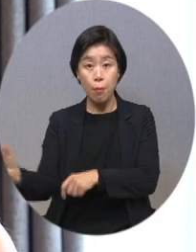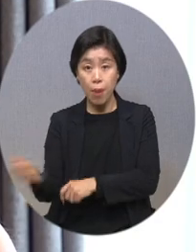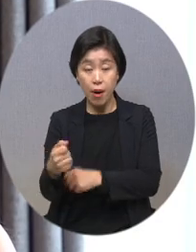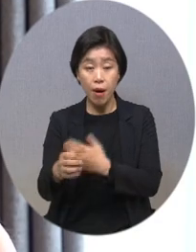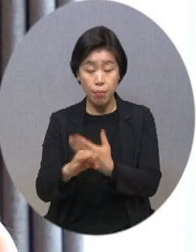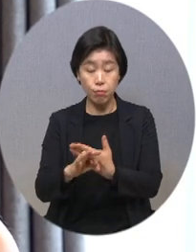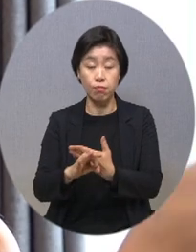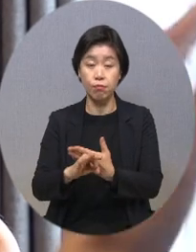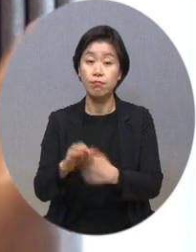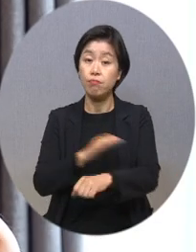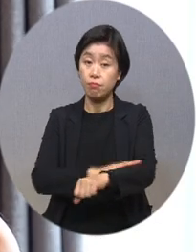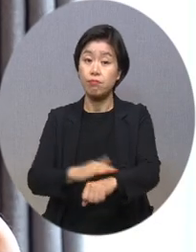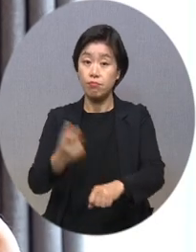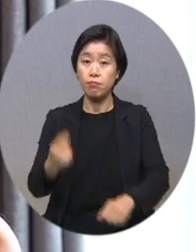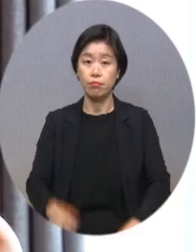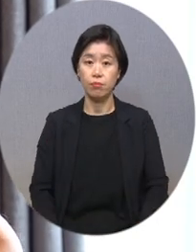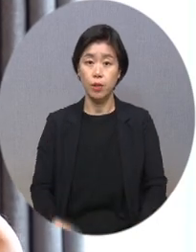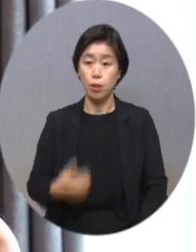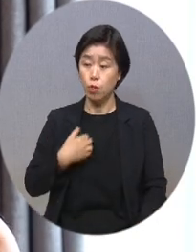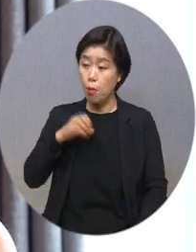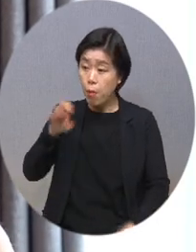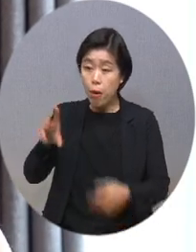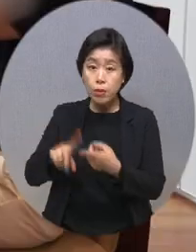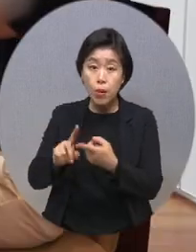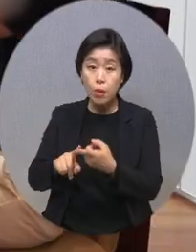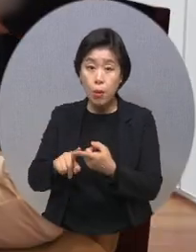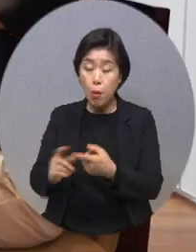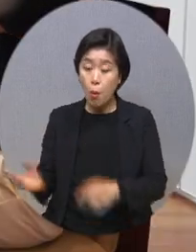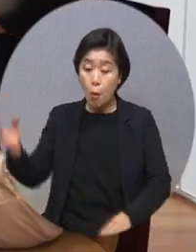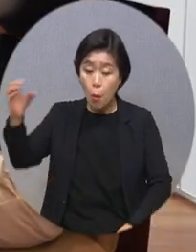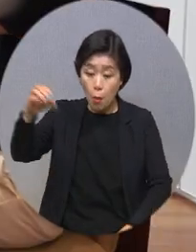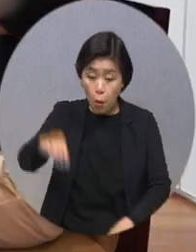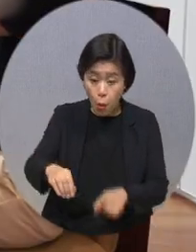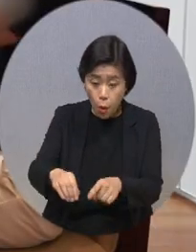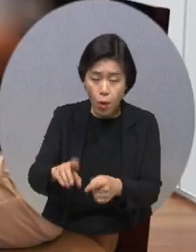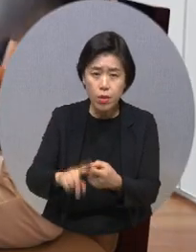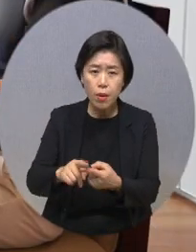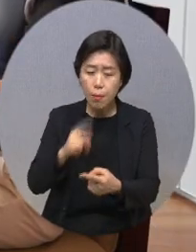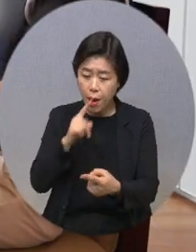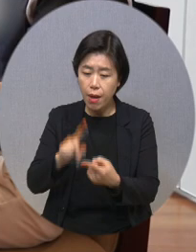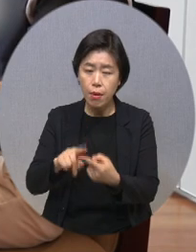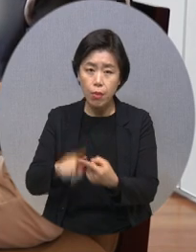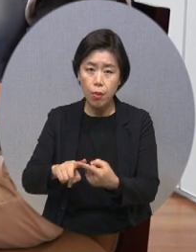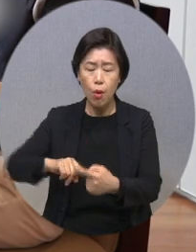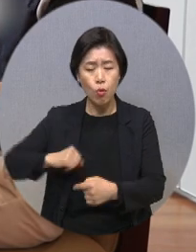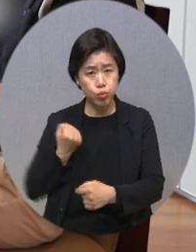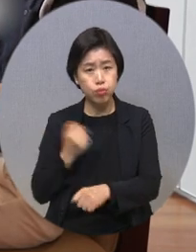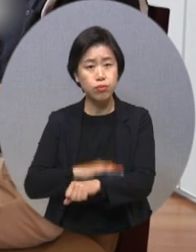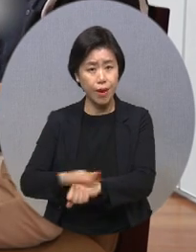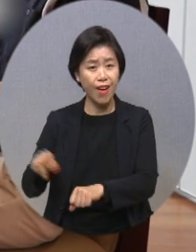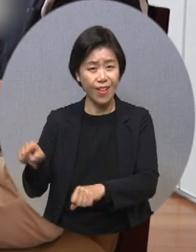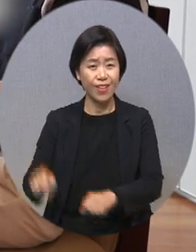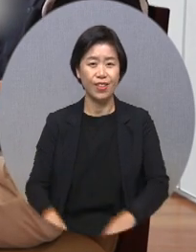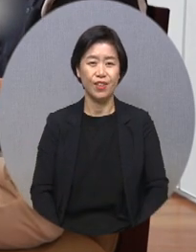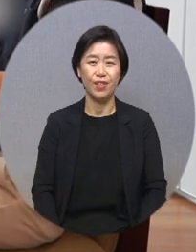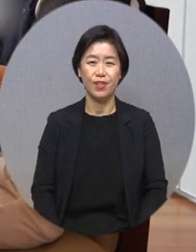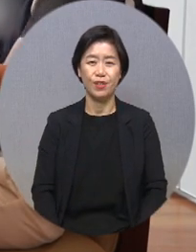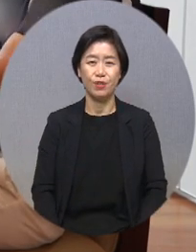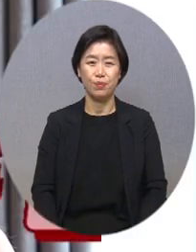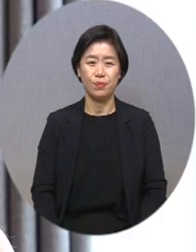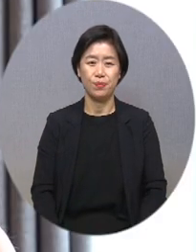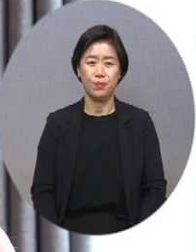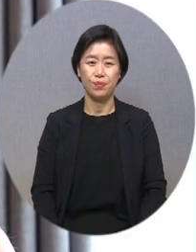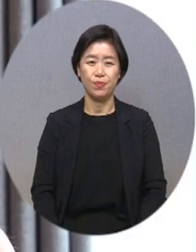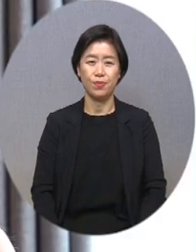진짜 그렇게. 어, 그럼 오늘 여기를 떨어뜨리면 거길 떨어뜨리고 싶은데. 오. 같이 치니까 오늘 잘 칠 거 아니야. 이렇게 우리 팀이 하면 되겠네. 그러니까 언니가 안 알려줄 것